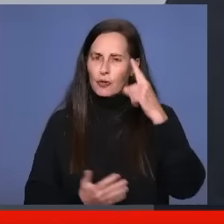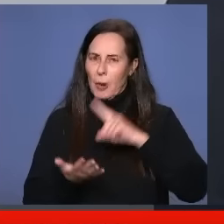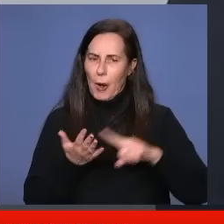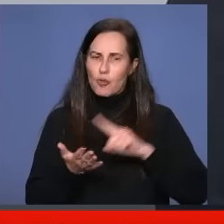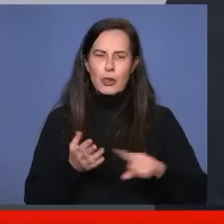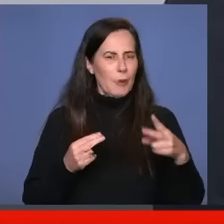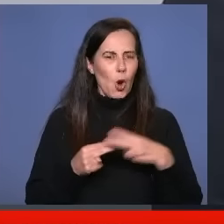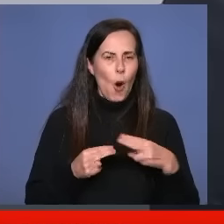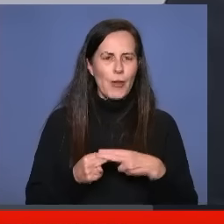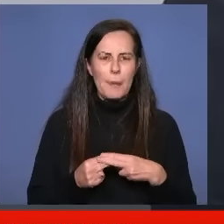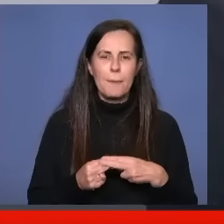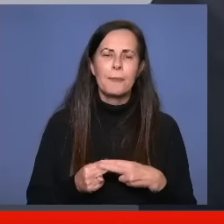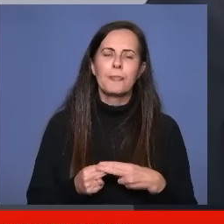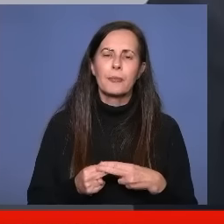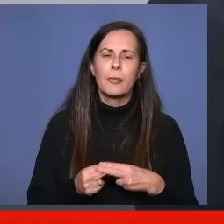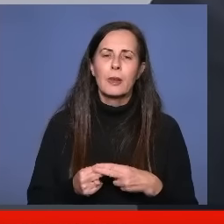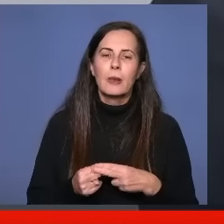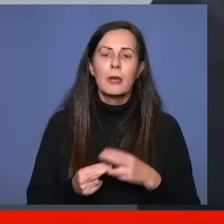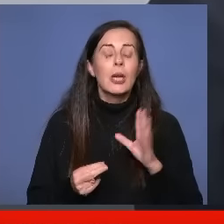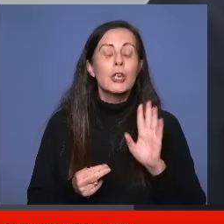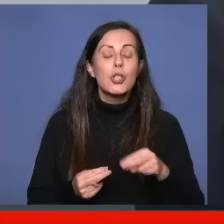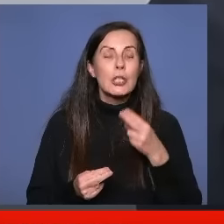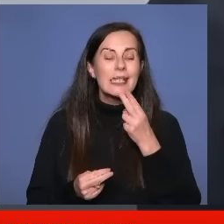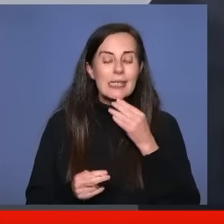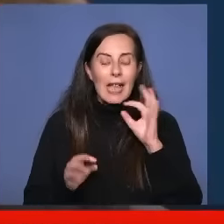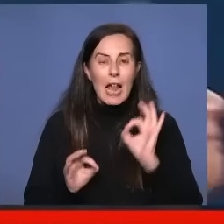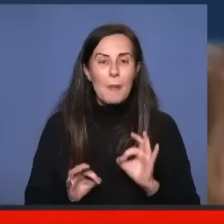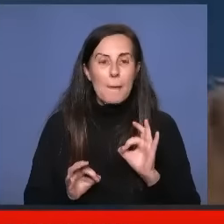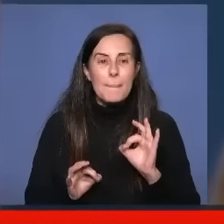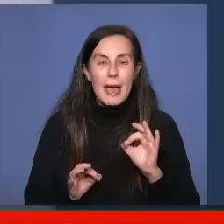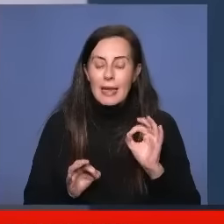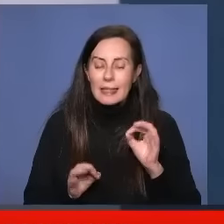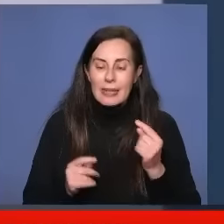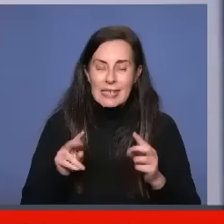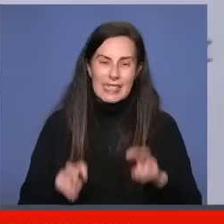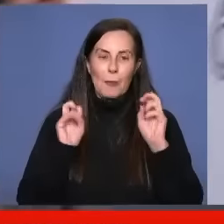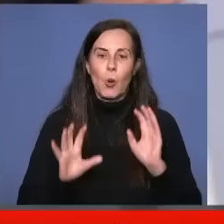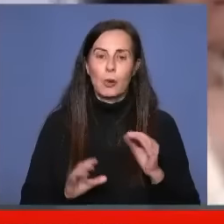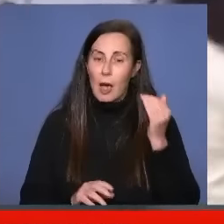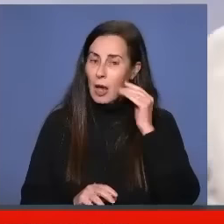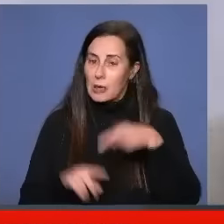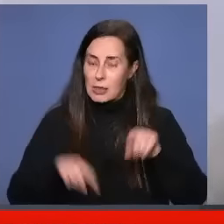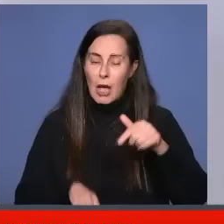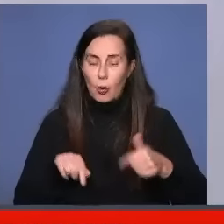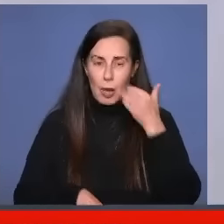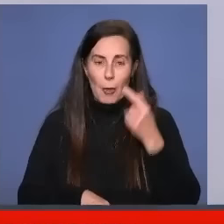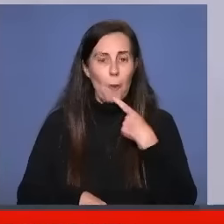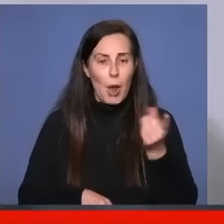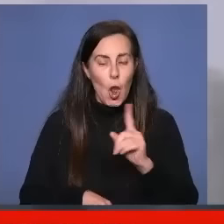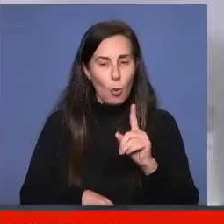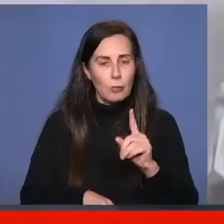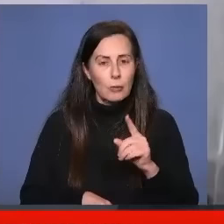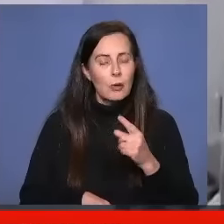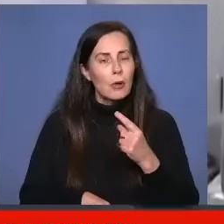opportunity before Israel in the months ahead. שר החוץ האמריקני מציע לישראל לא רק מקל אלא